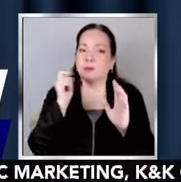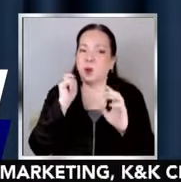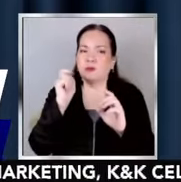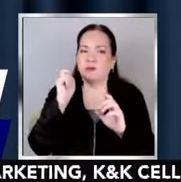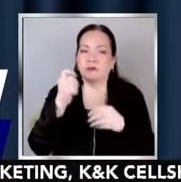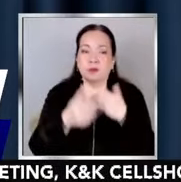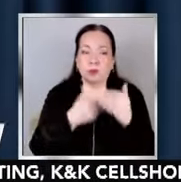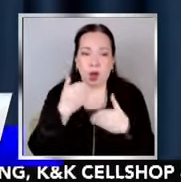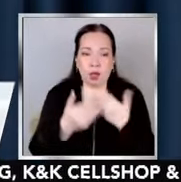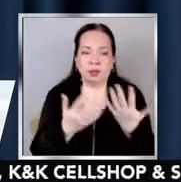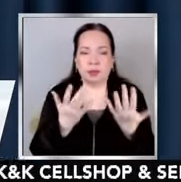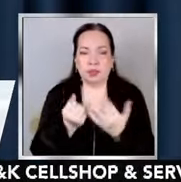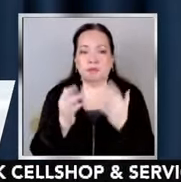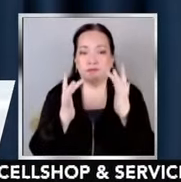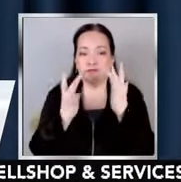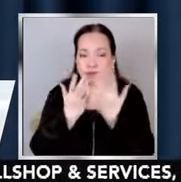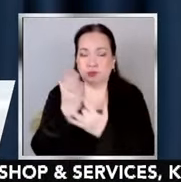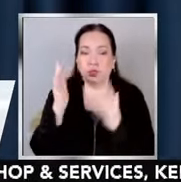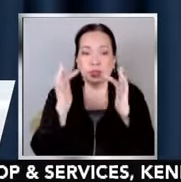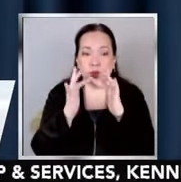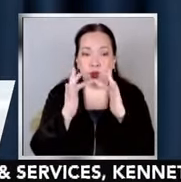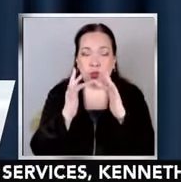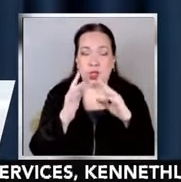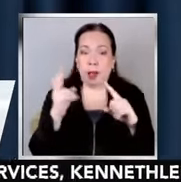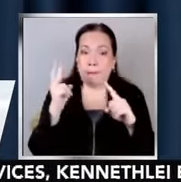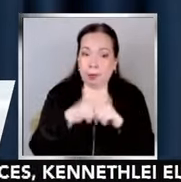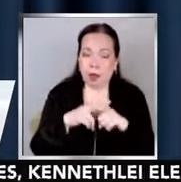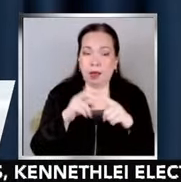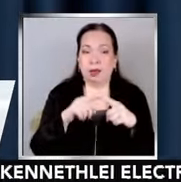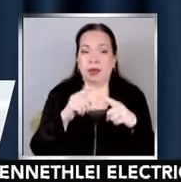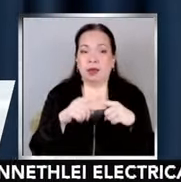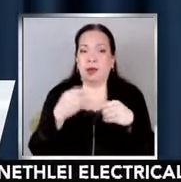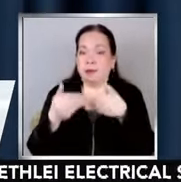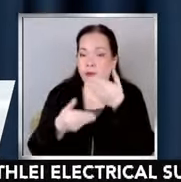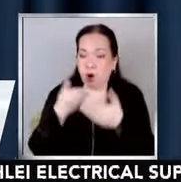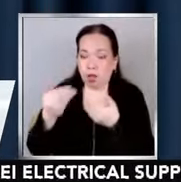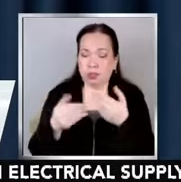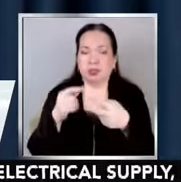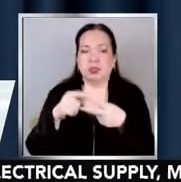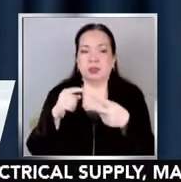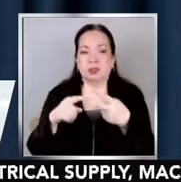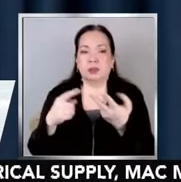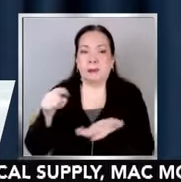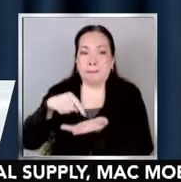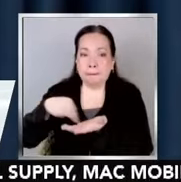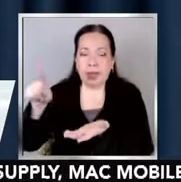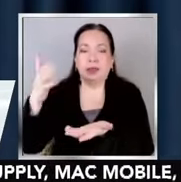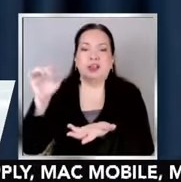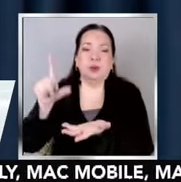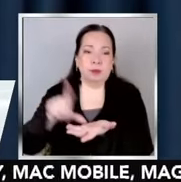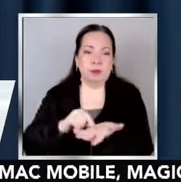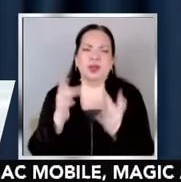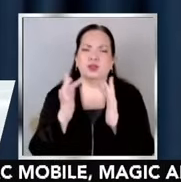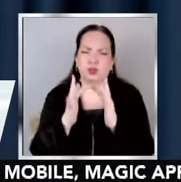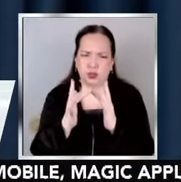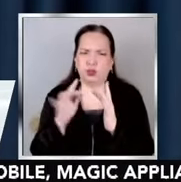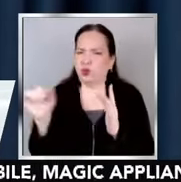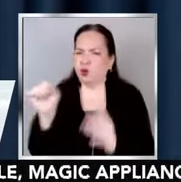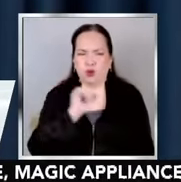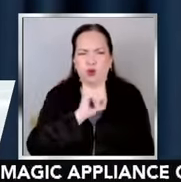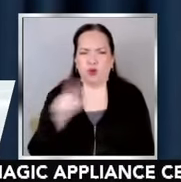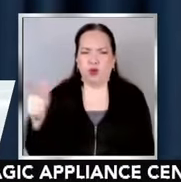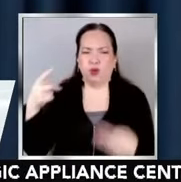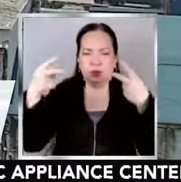online, online filing, online processing, online payment, and even printing of required permits and licenses can be